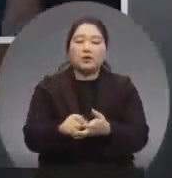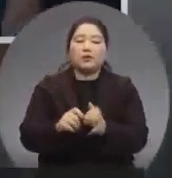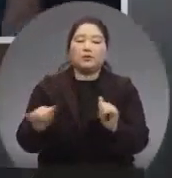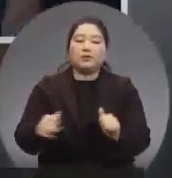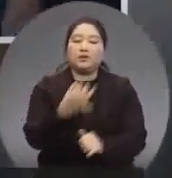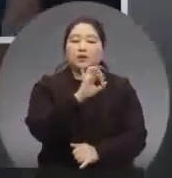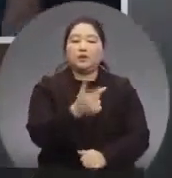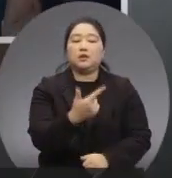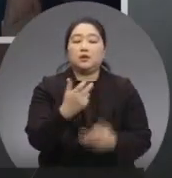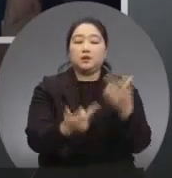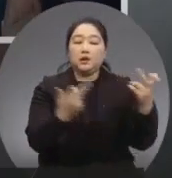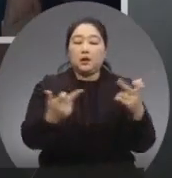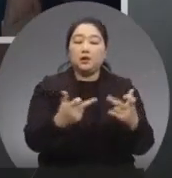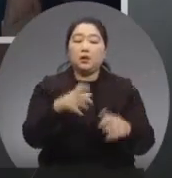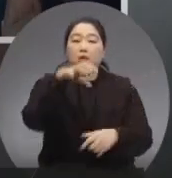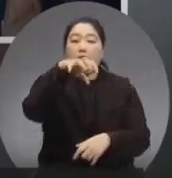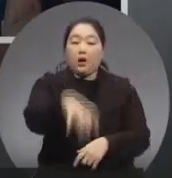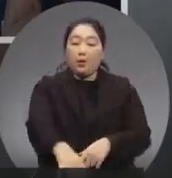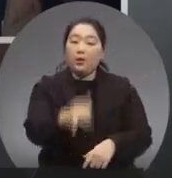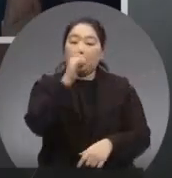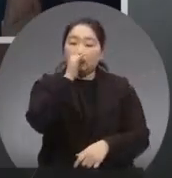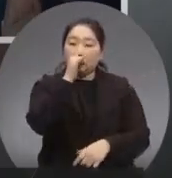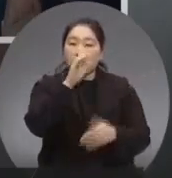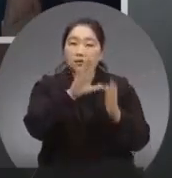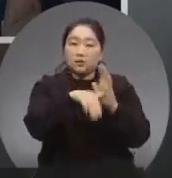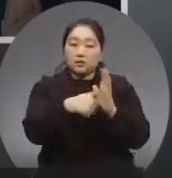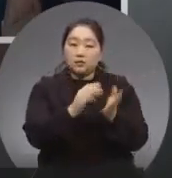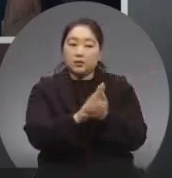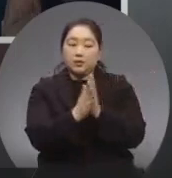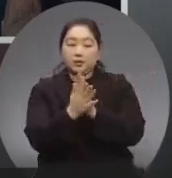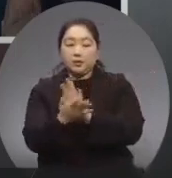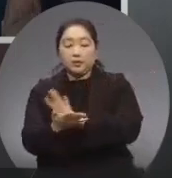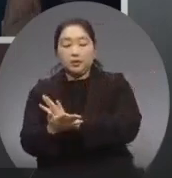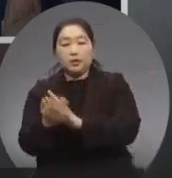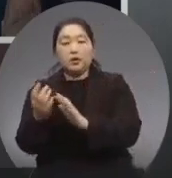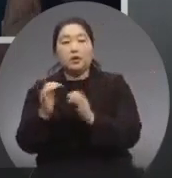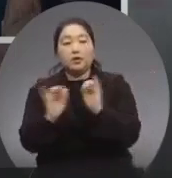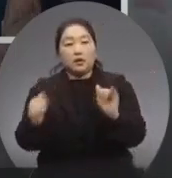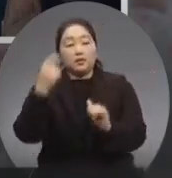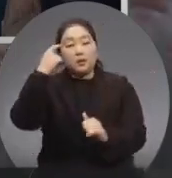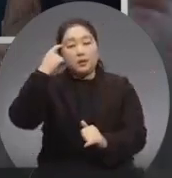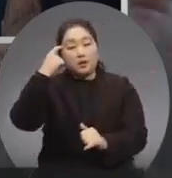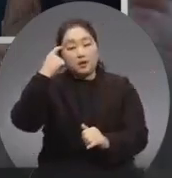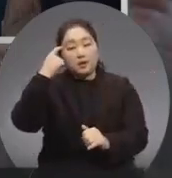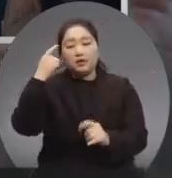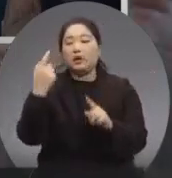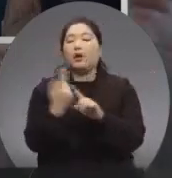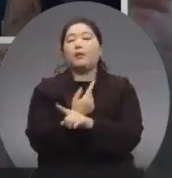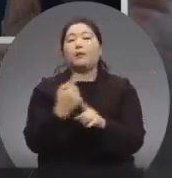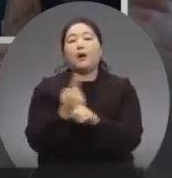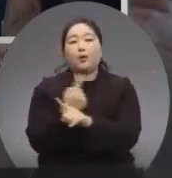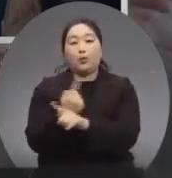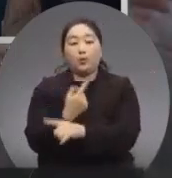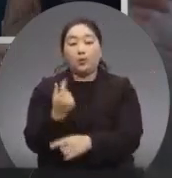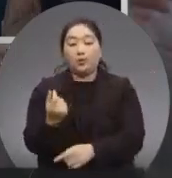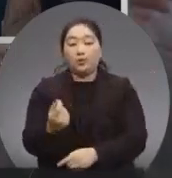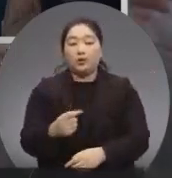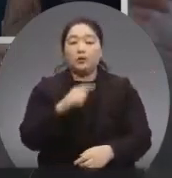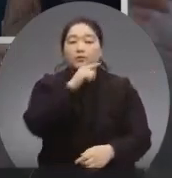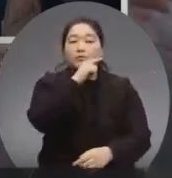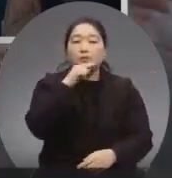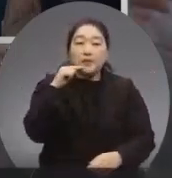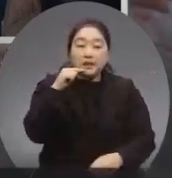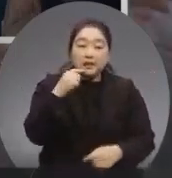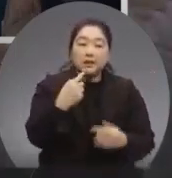인왕산은 한곳에 존재하고 있으나 시대가 바뀔 때마다 인식이나 지각이 달라지잖아요 그